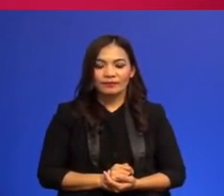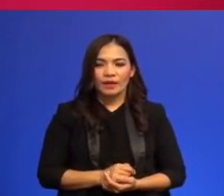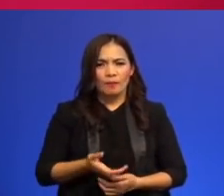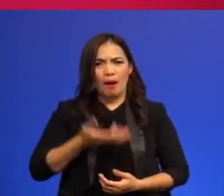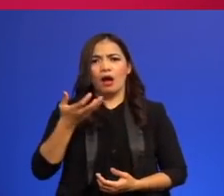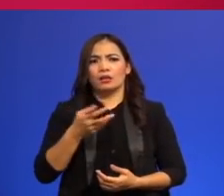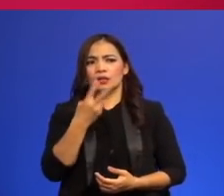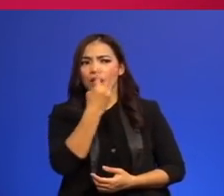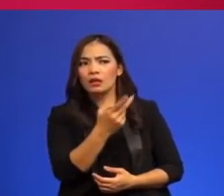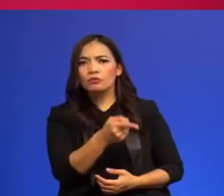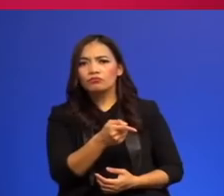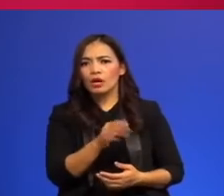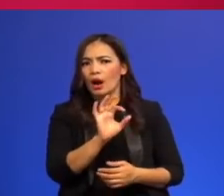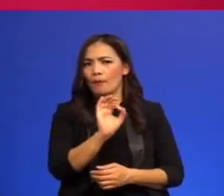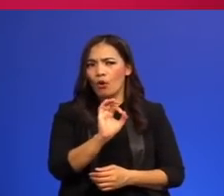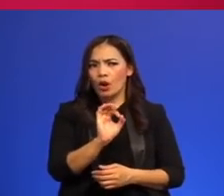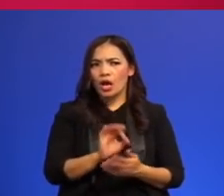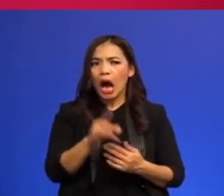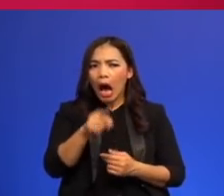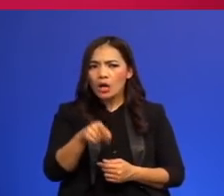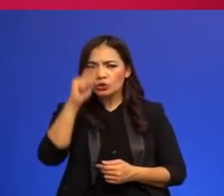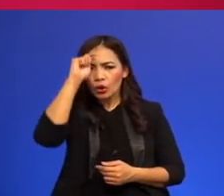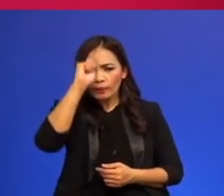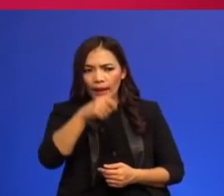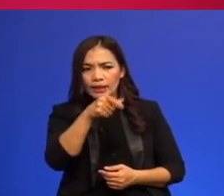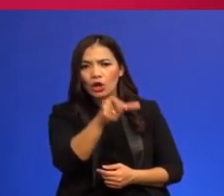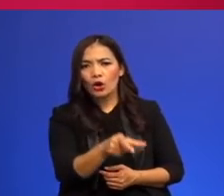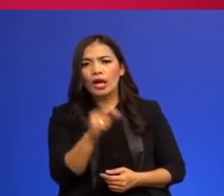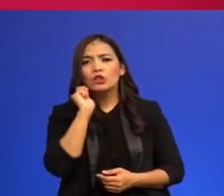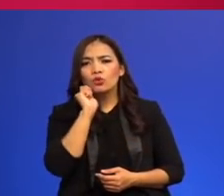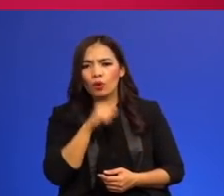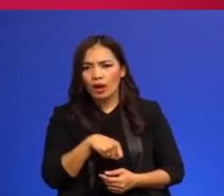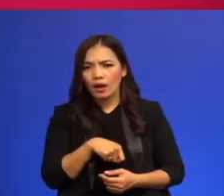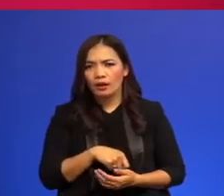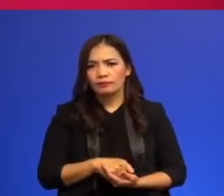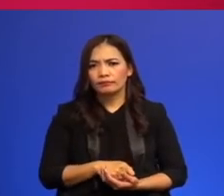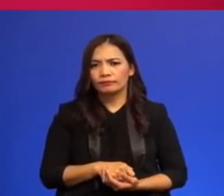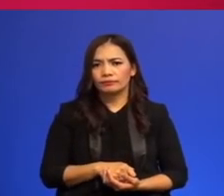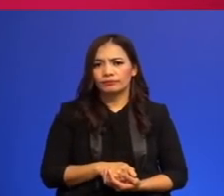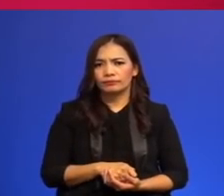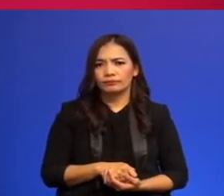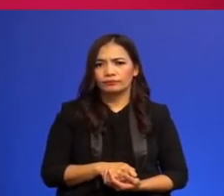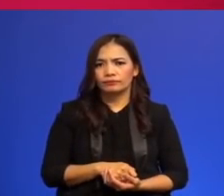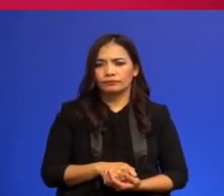Marah saya. Gak boleh begitu sama orang tua.